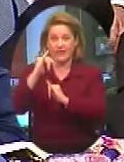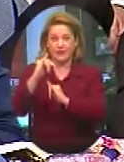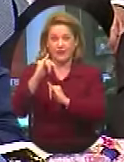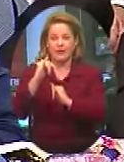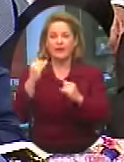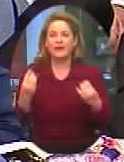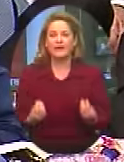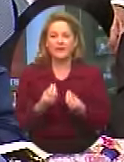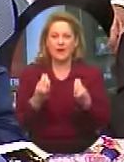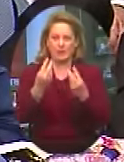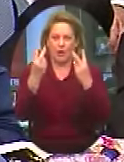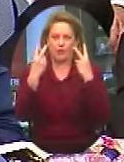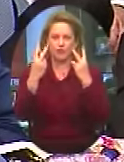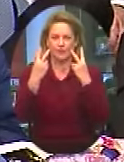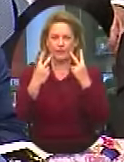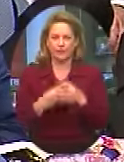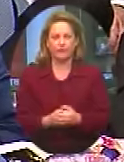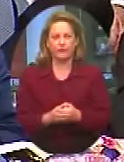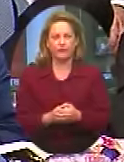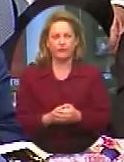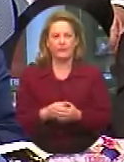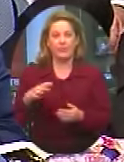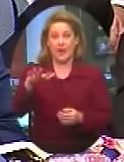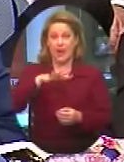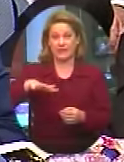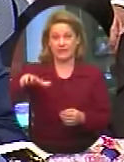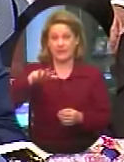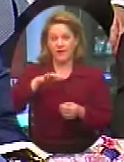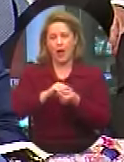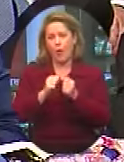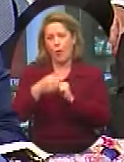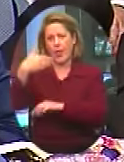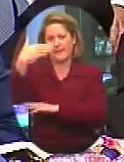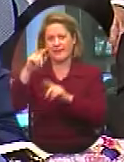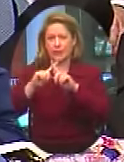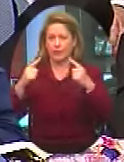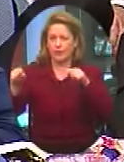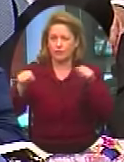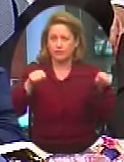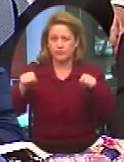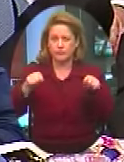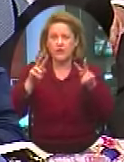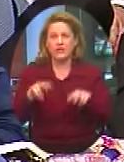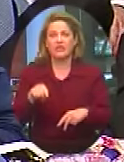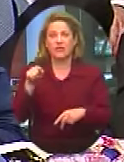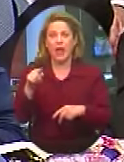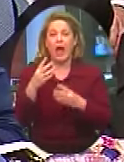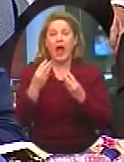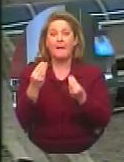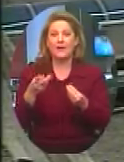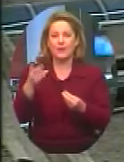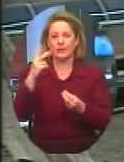דברים קריטיים לסביבה או למדינות אחרות, יש לה הרבה יותר